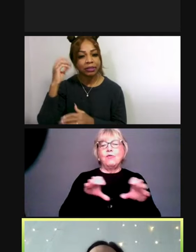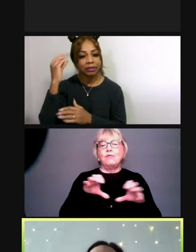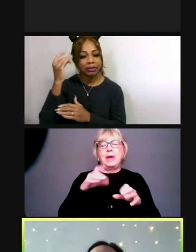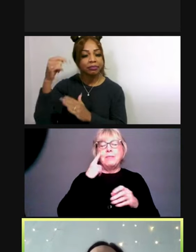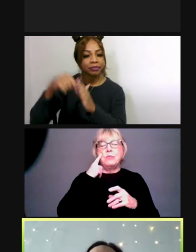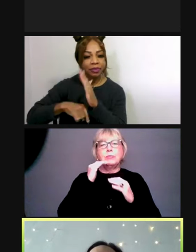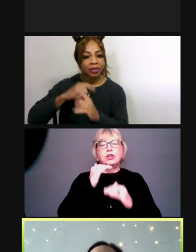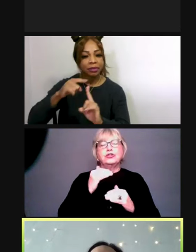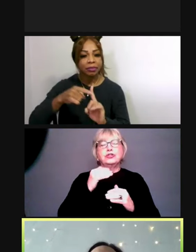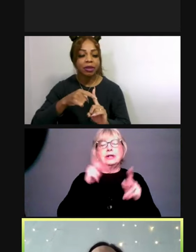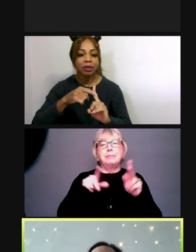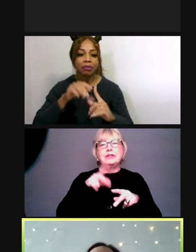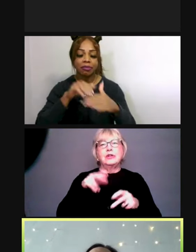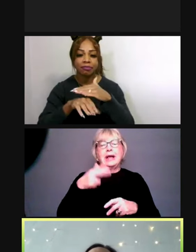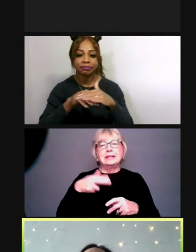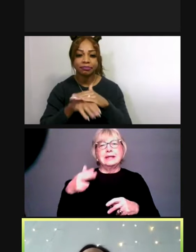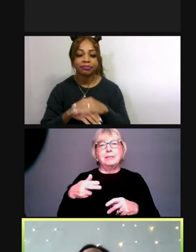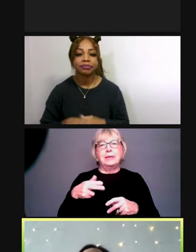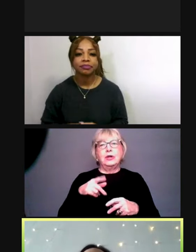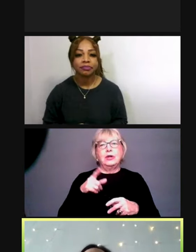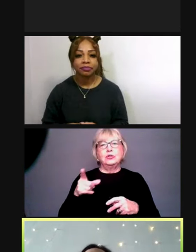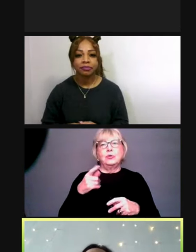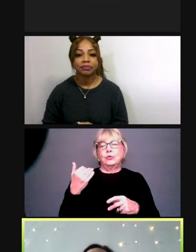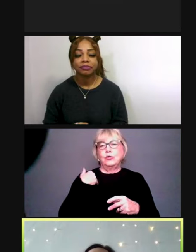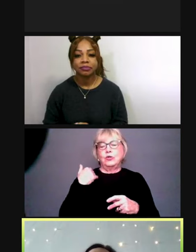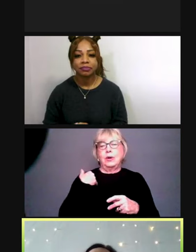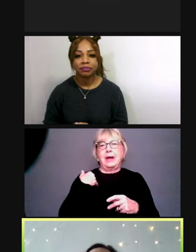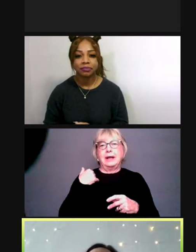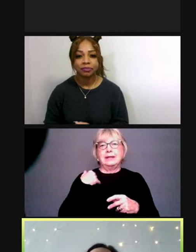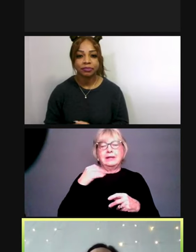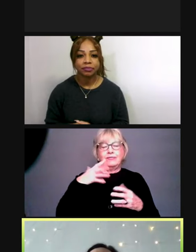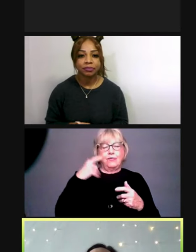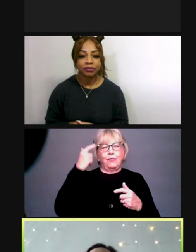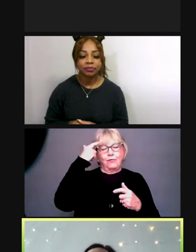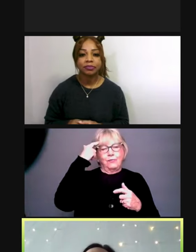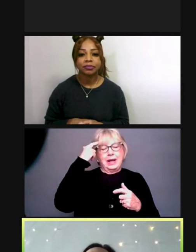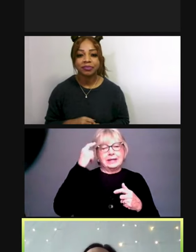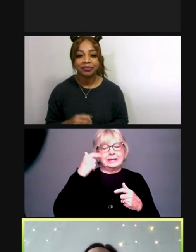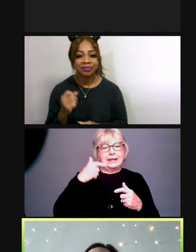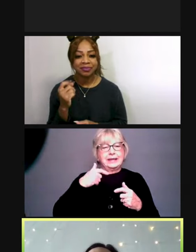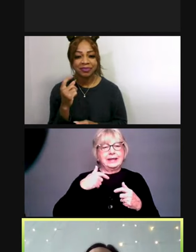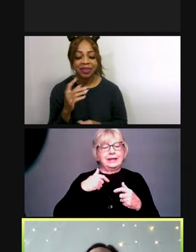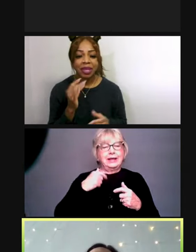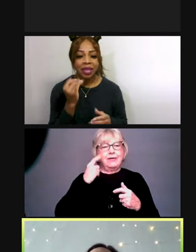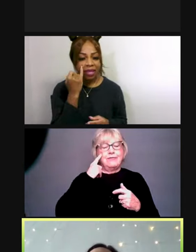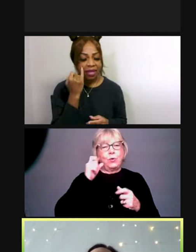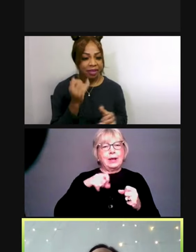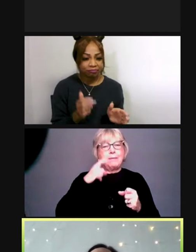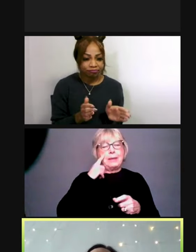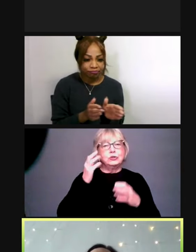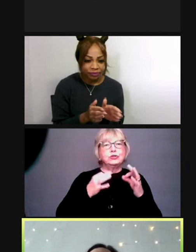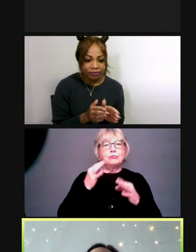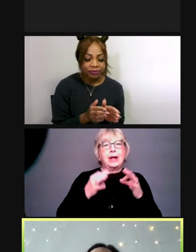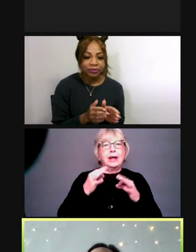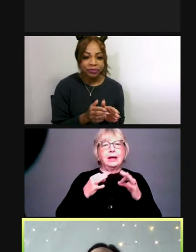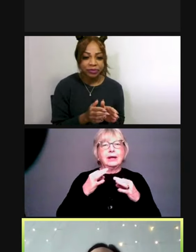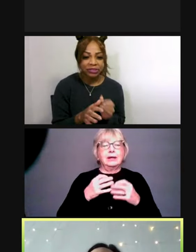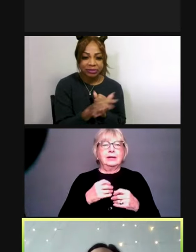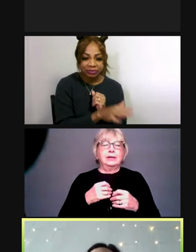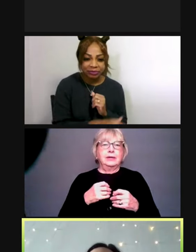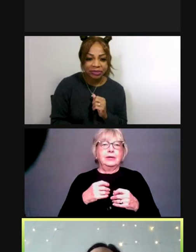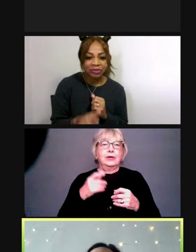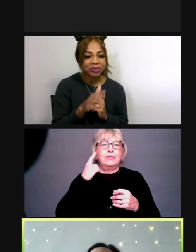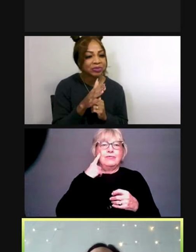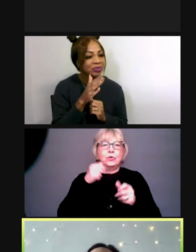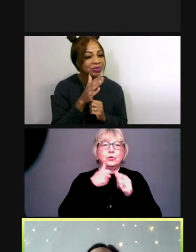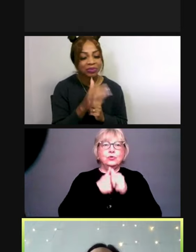qui nous demande de nous engager de façon critique dans notre façon de penser à accès. Comme je disais, l'accès est basé sur la